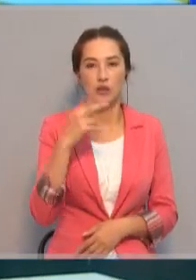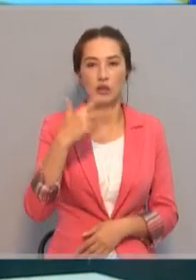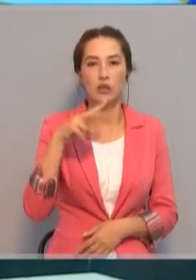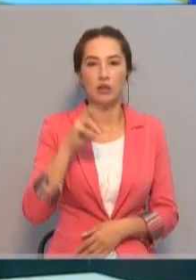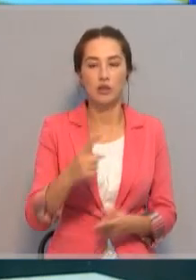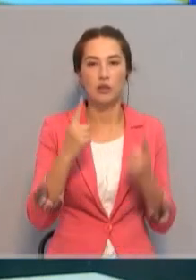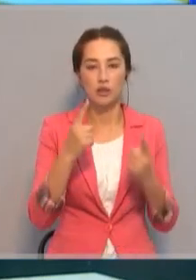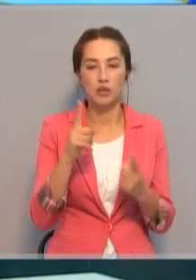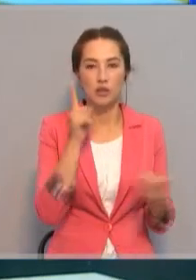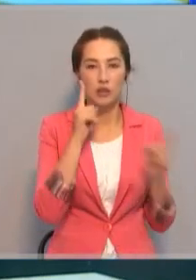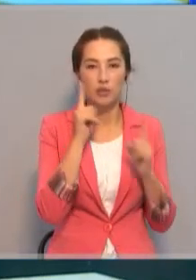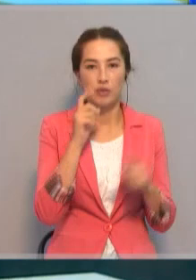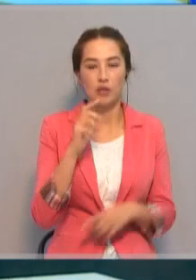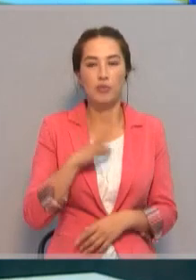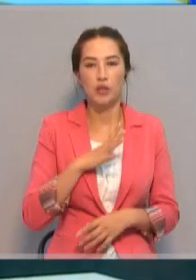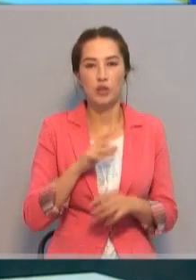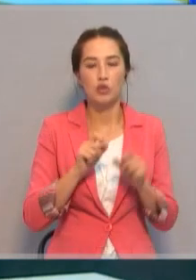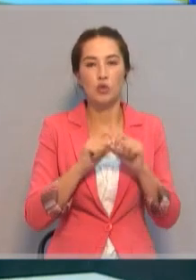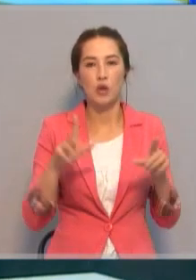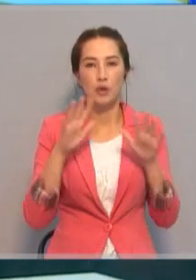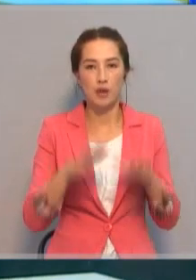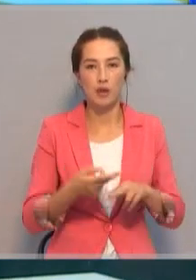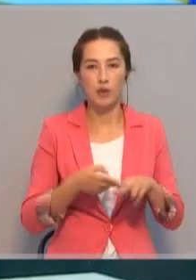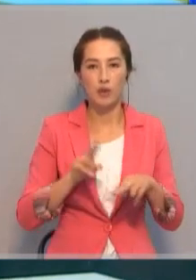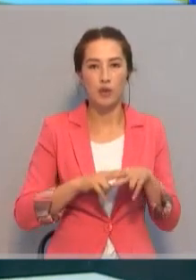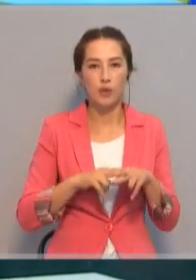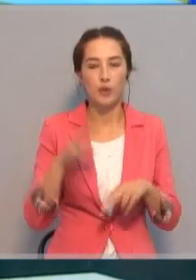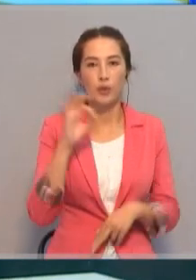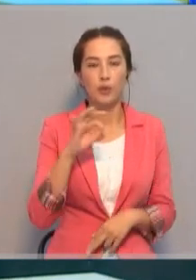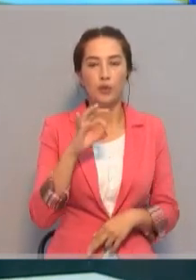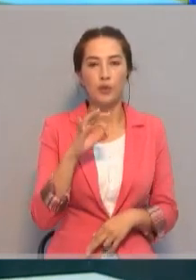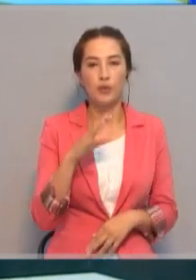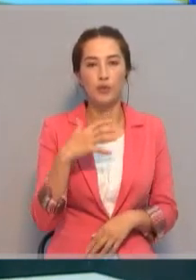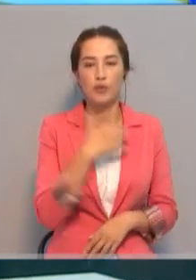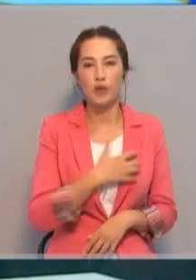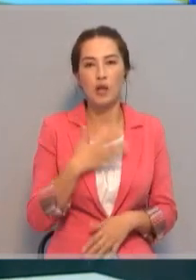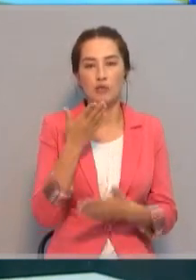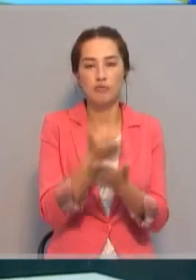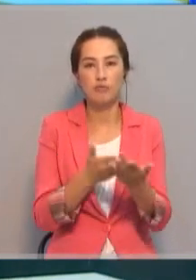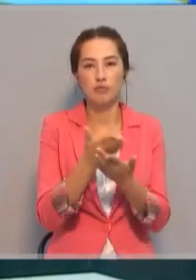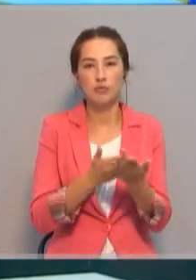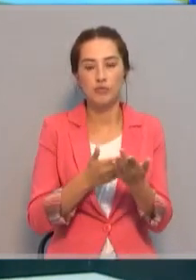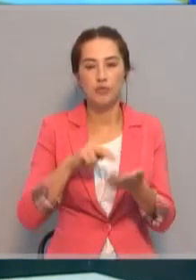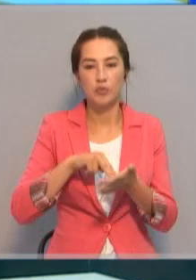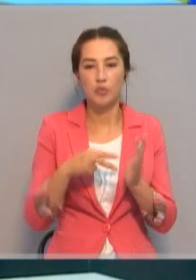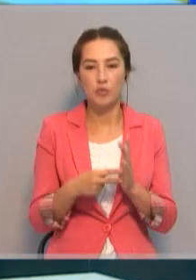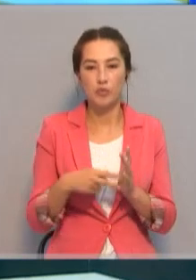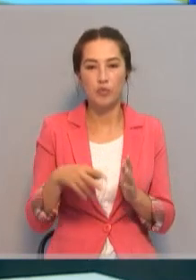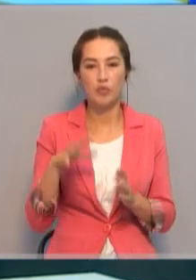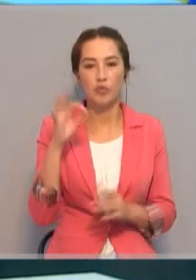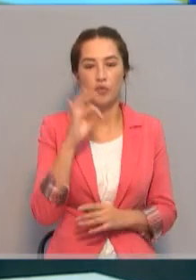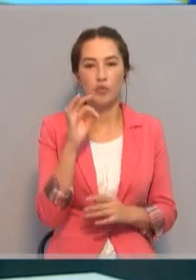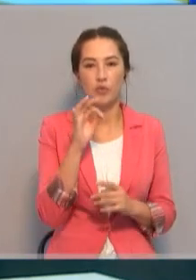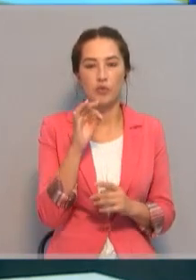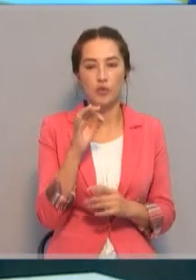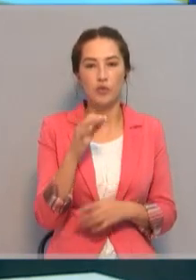сынып сағатымен ашық сабақтар өткізіледі. Ұрпақ санасына егемендік жылдардың қасиетін түсіндірер жоба аясындағы тәрбие сағаты